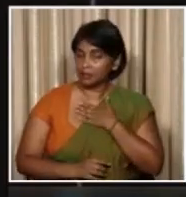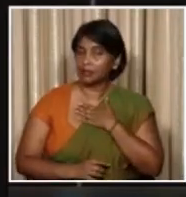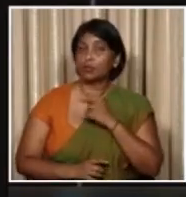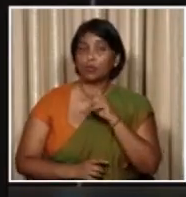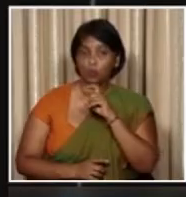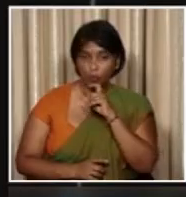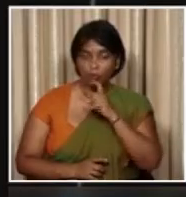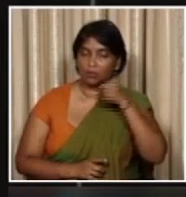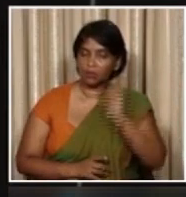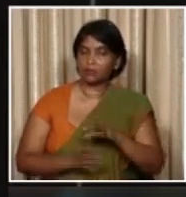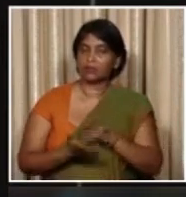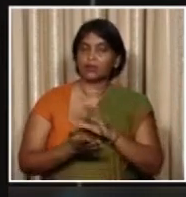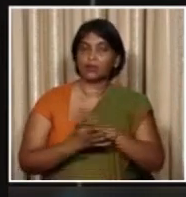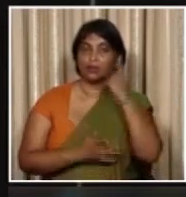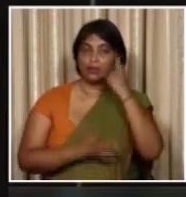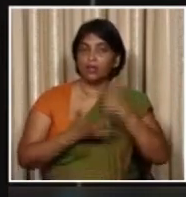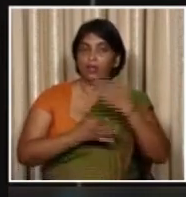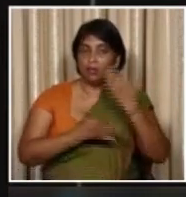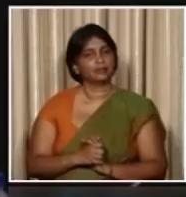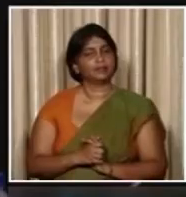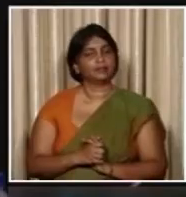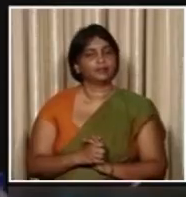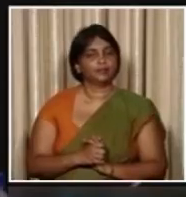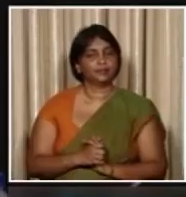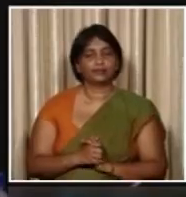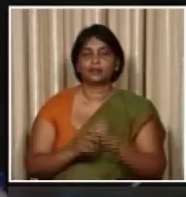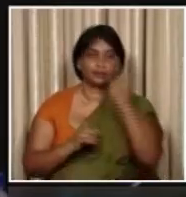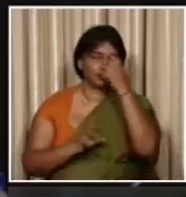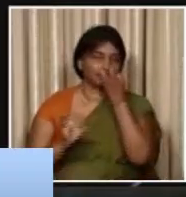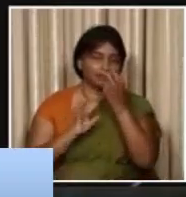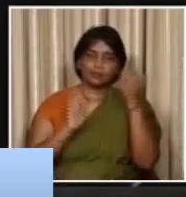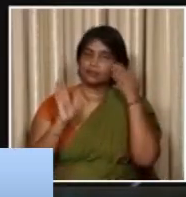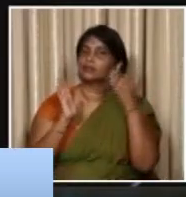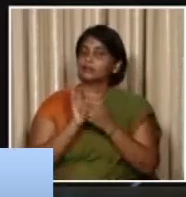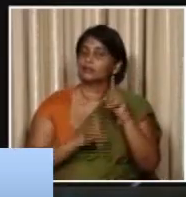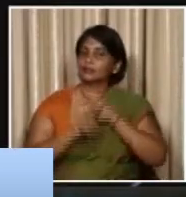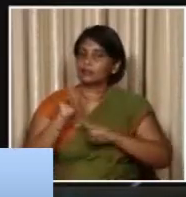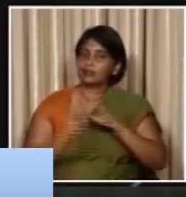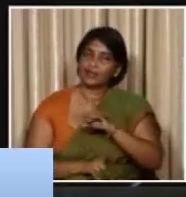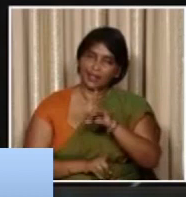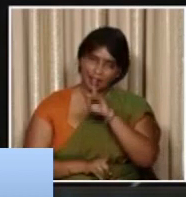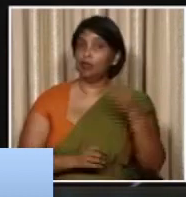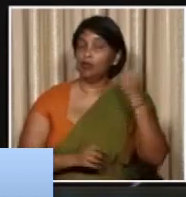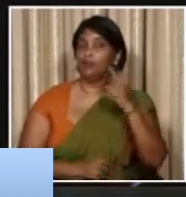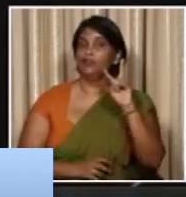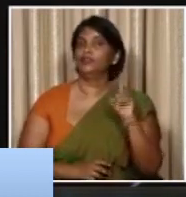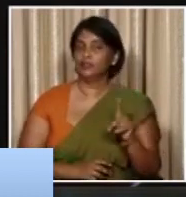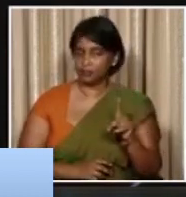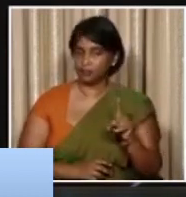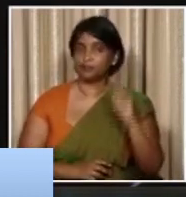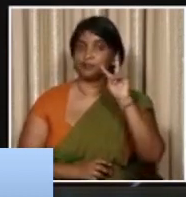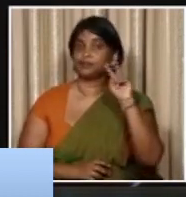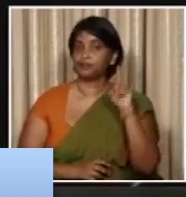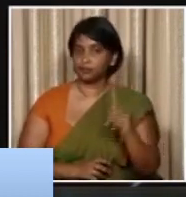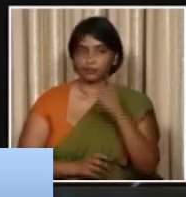අධිකරණයේ තීන්දුවත් බුද්ධියංශ වාර්තාවත් එක තමයි මම කිව්වේ. පාස්කු ගැන කතා කරන්න ලැජ්ජ තියනවාද කියලා මන් දන්නේ. 21